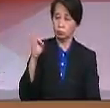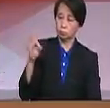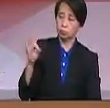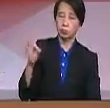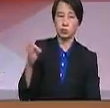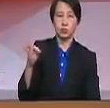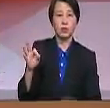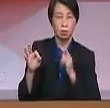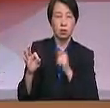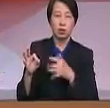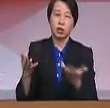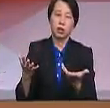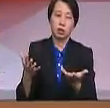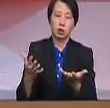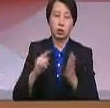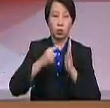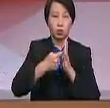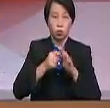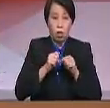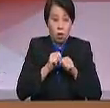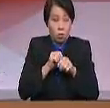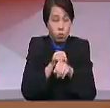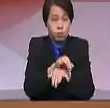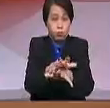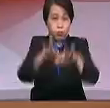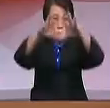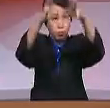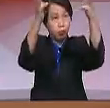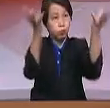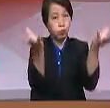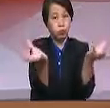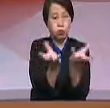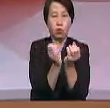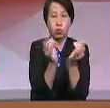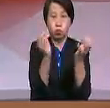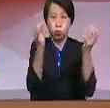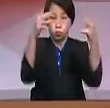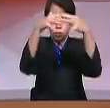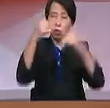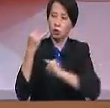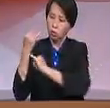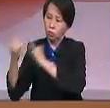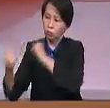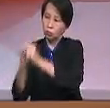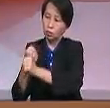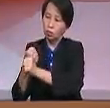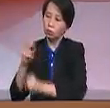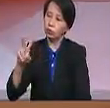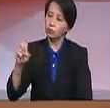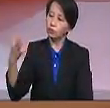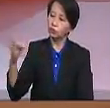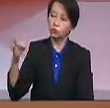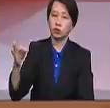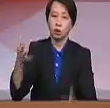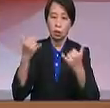yang mula merebak ke seluruh dunia pada hujung tahun 2019 kini